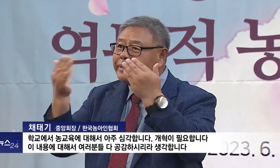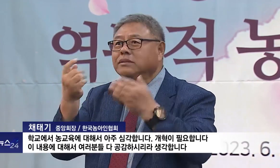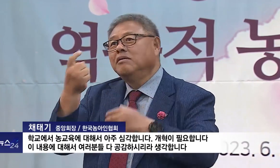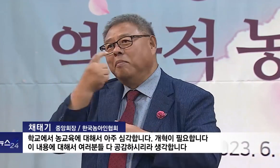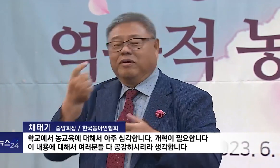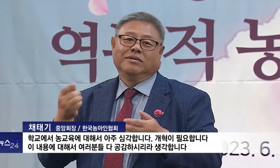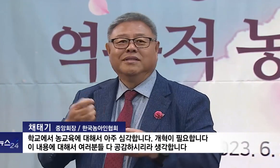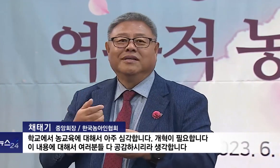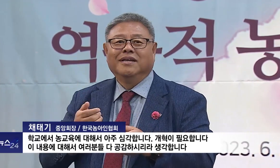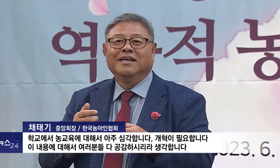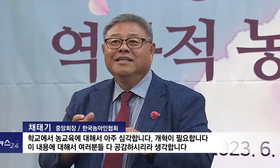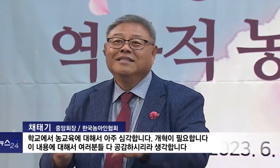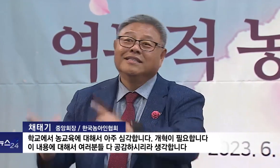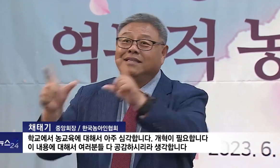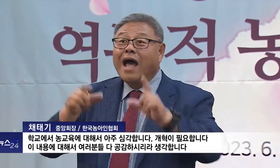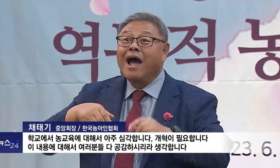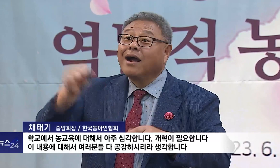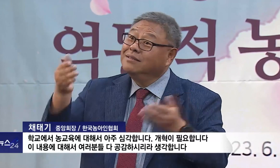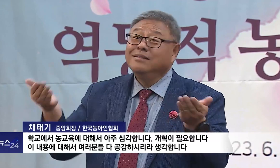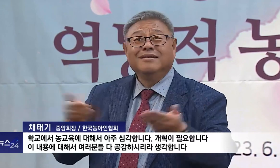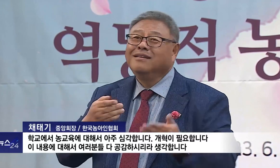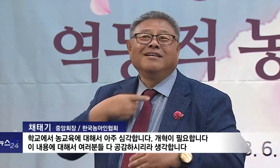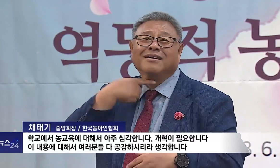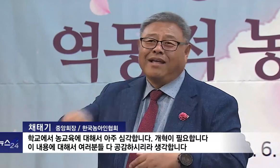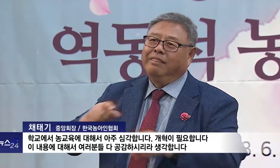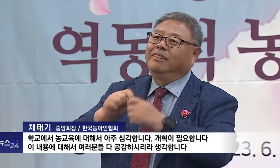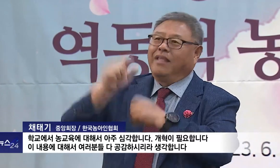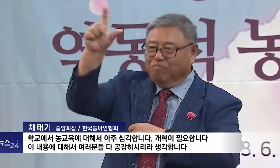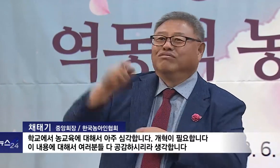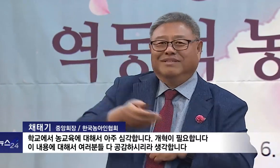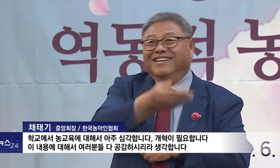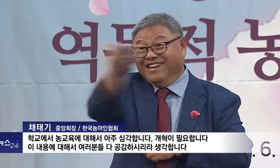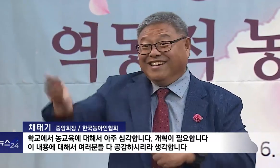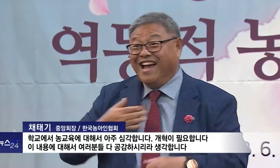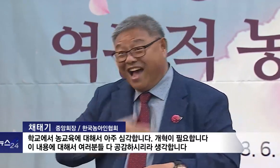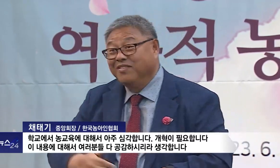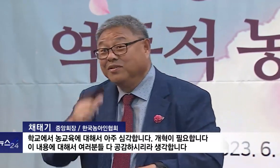농교육에 대해서 아주 심각합니다 개혁이 필요합니다